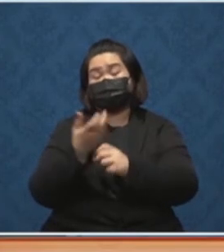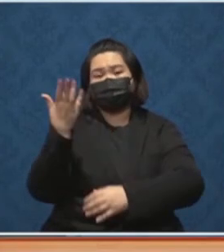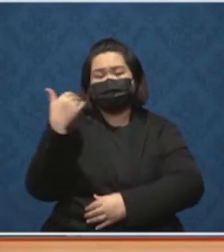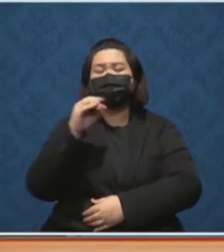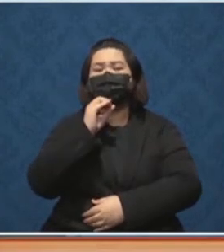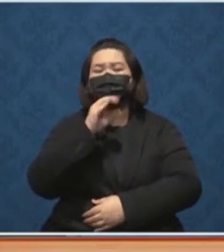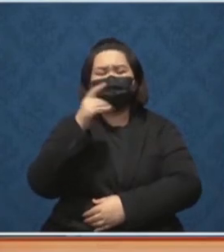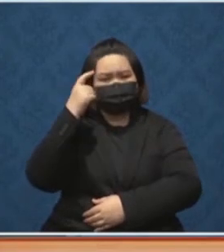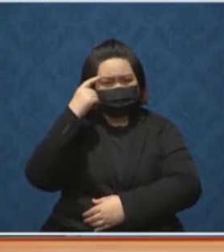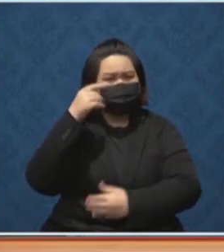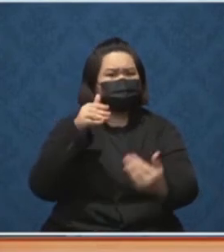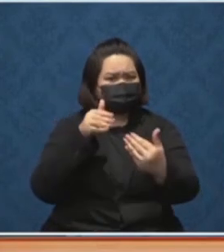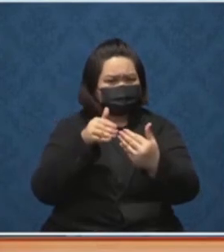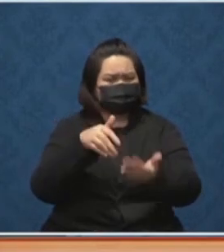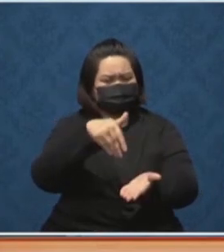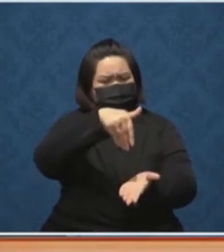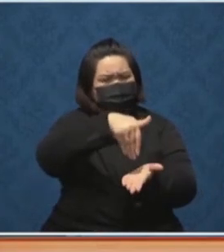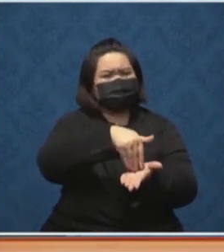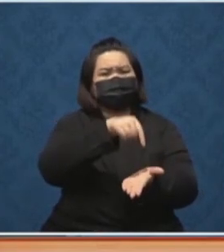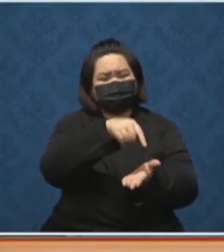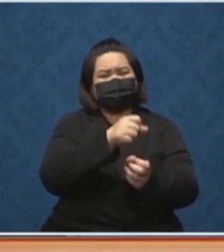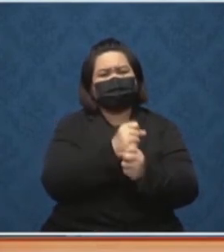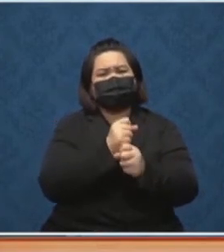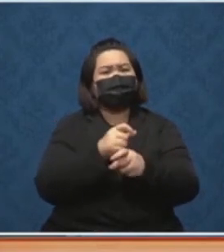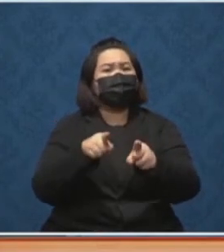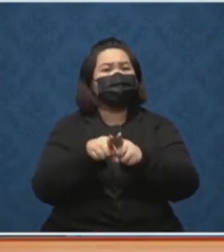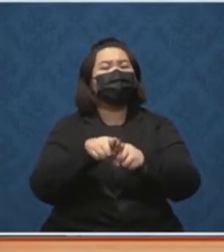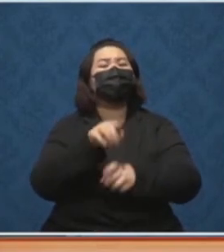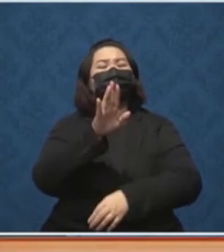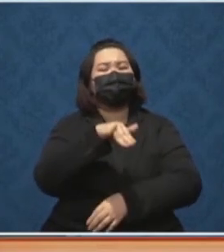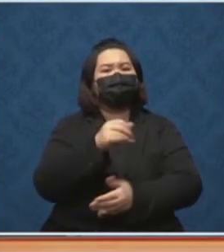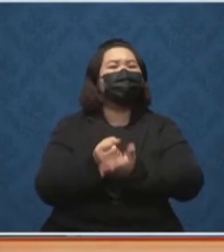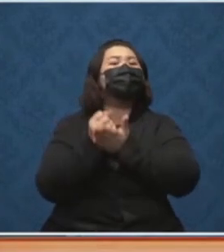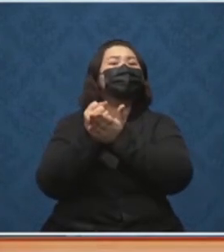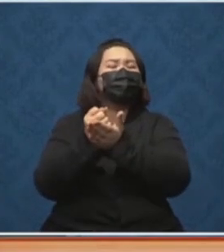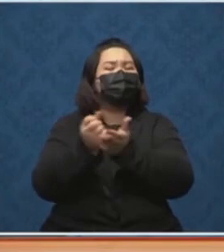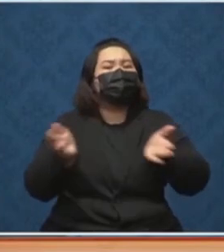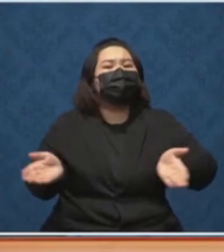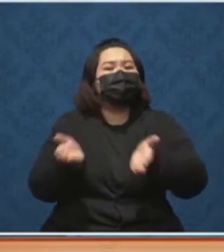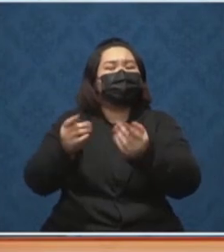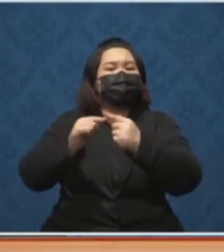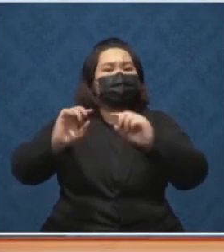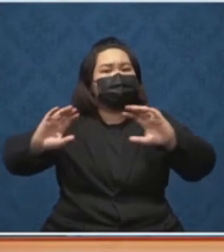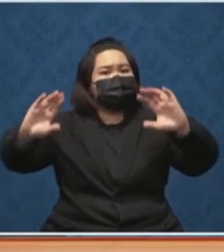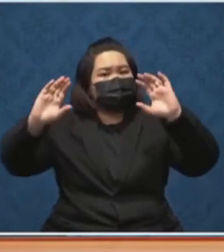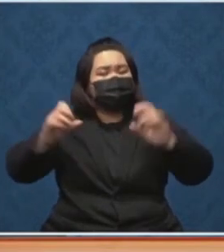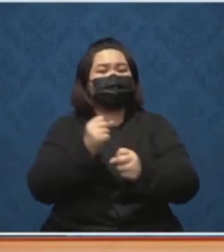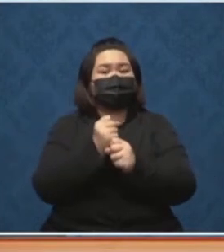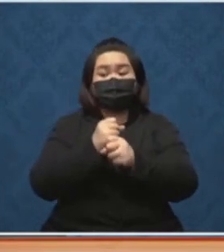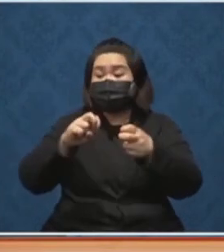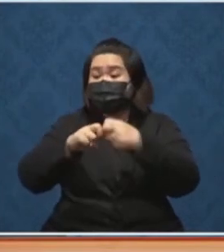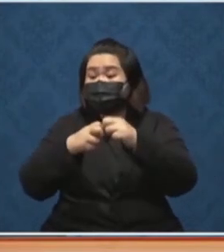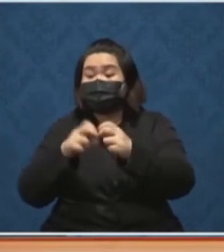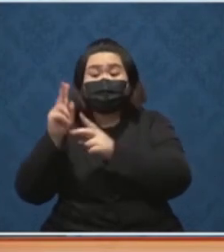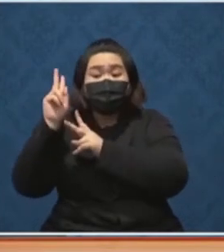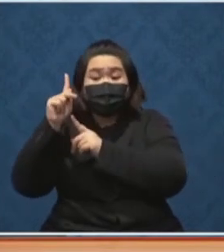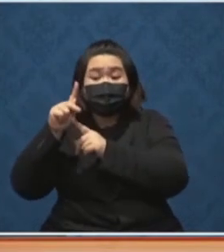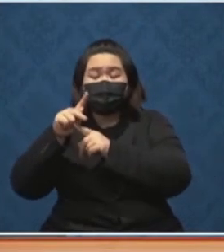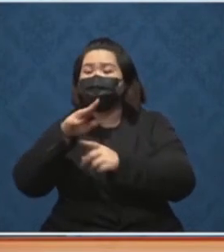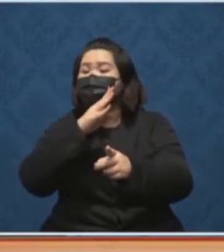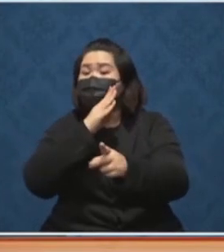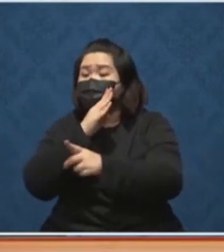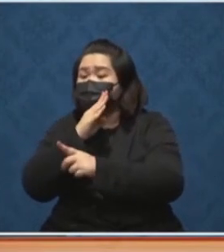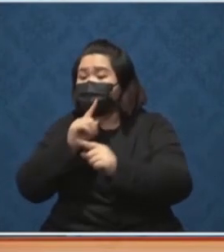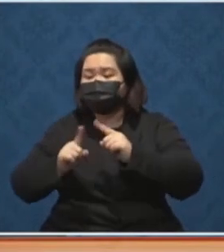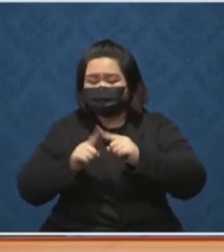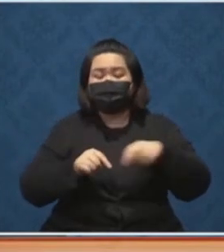้ความเห็นตรงกว่า SOR ทำหนาที่เป็ 1 ในคร่มอเสิมส้คามชอบทำให้แก่รัฐบาลในการจัดการปัหาขอปร้ม ด้วยการจำกัดเส